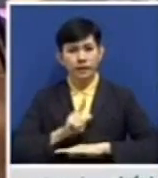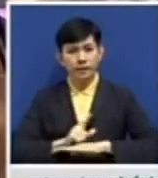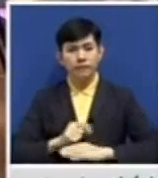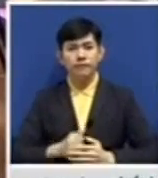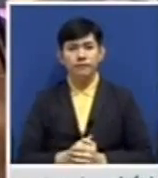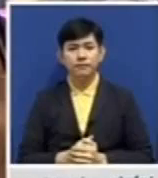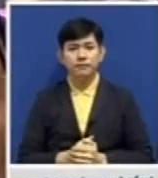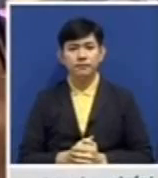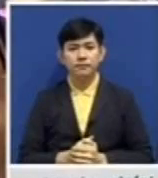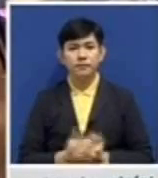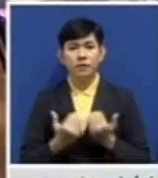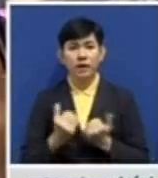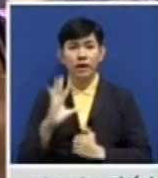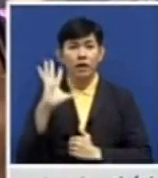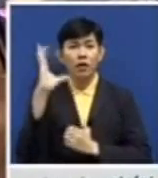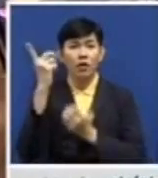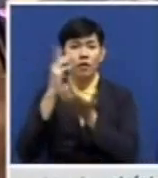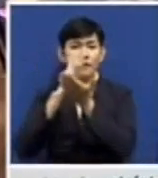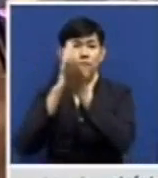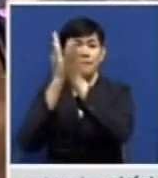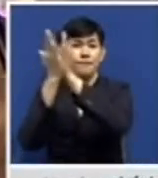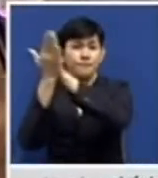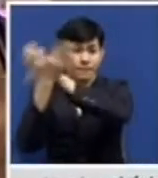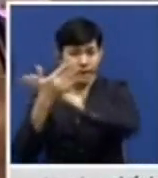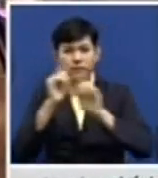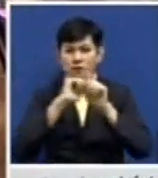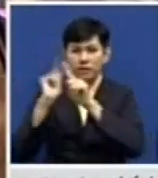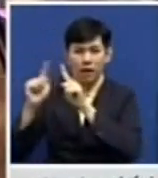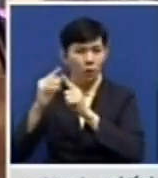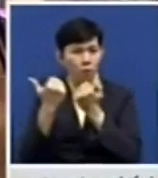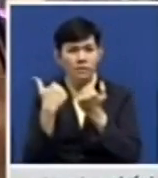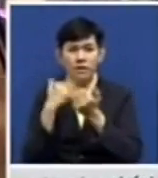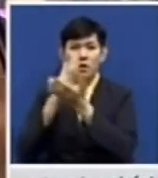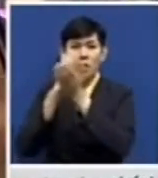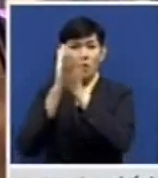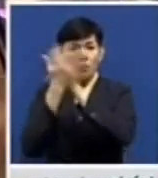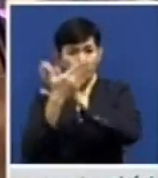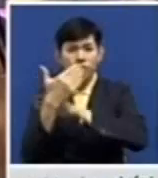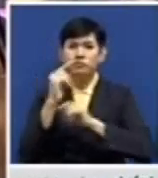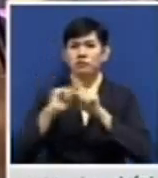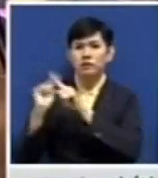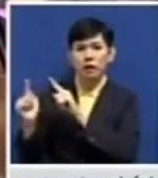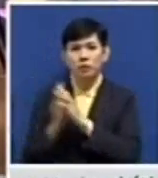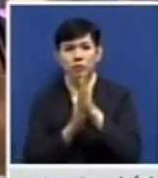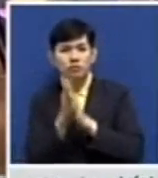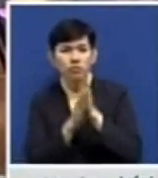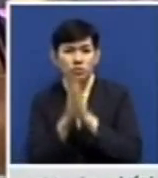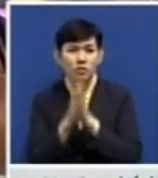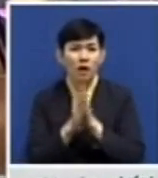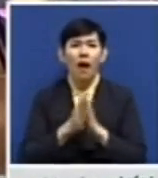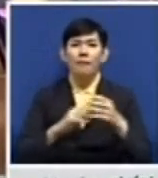ายใต้โลกาภิวัตน์ซึ่งมีการเปลี่ยนแปลงอย่างรวดเร็วท้าทายในสงครามการ